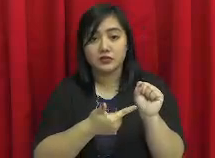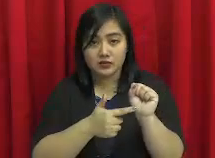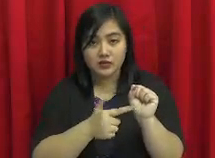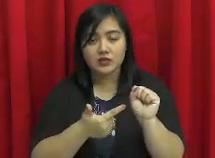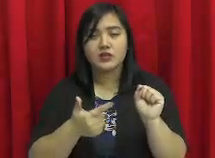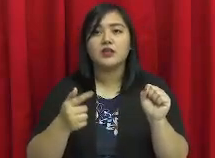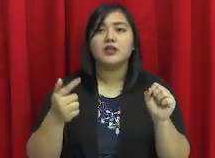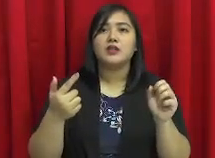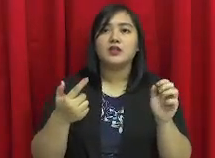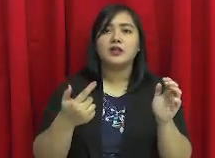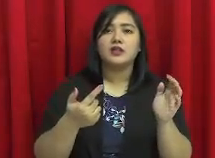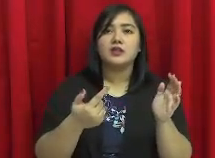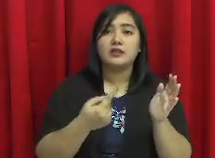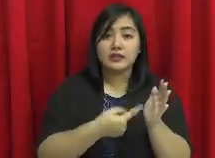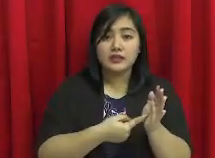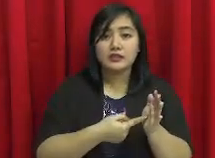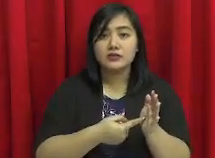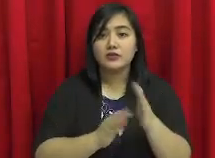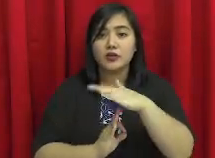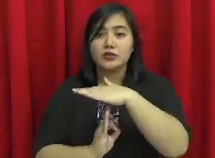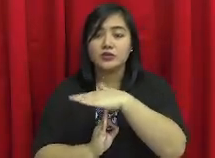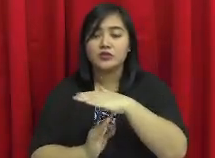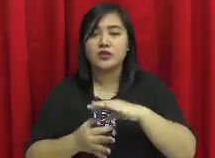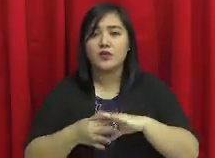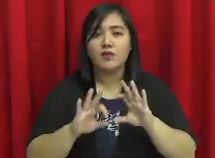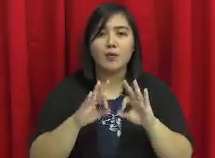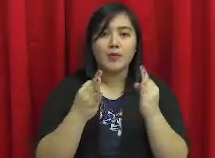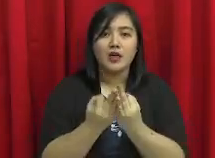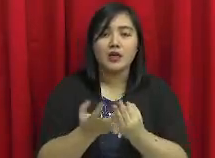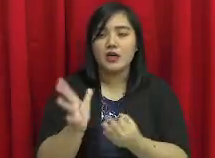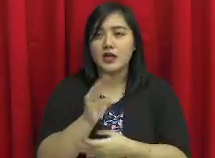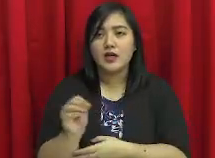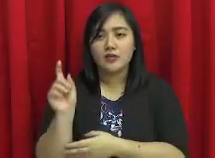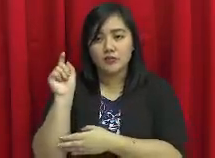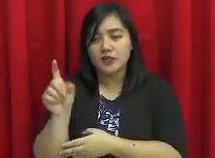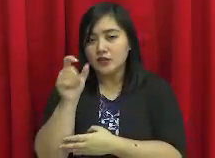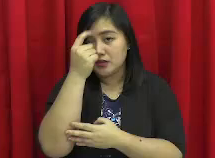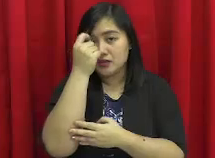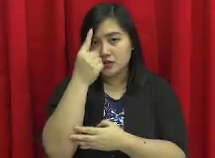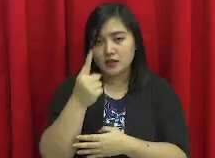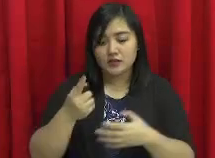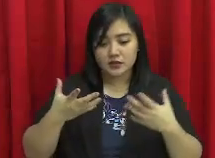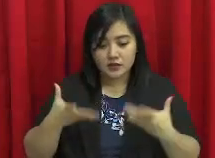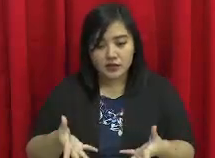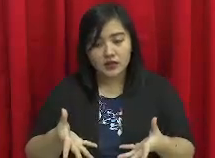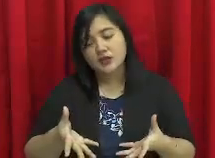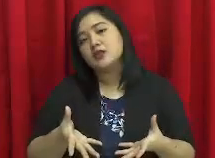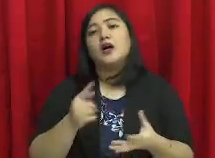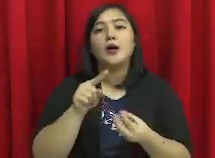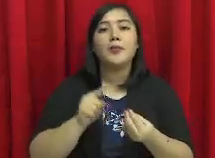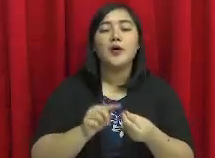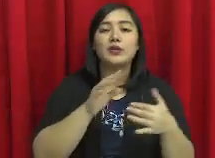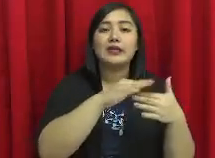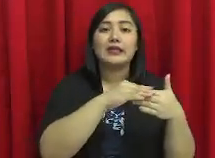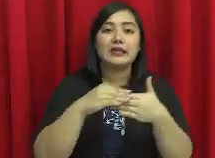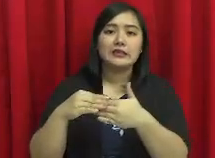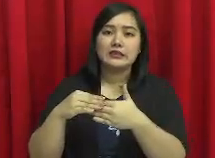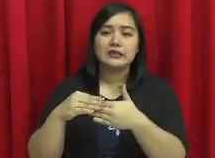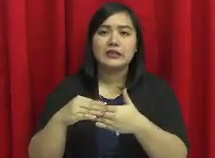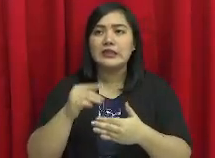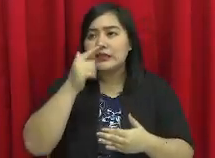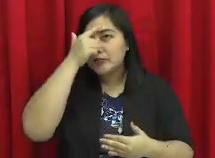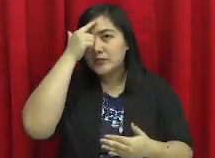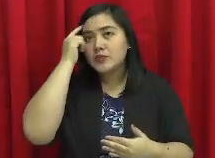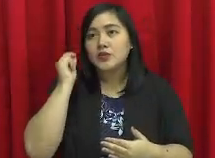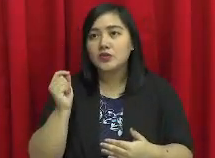family. Yeah. At makita na po dapat na, nakita na natin dito yung leadership agad, which is